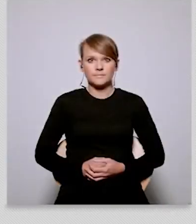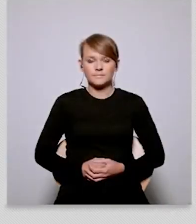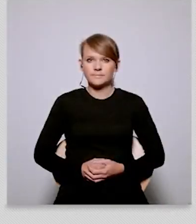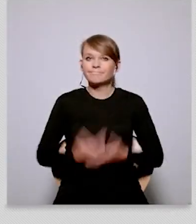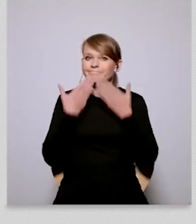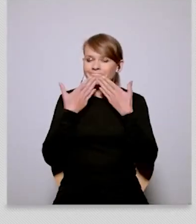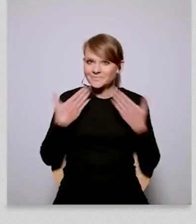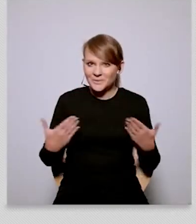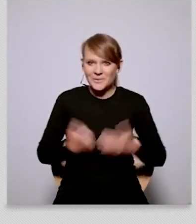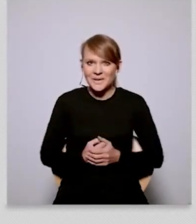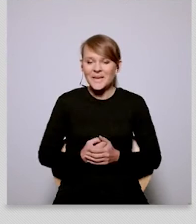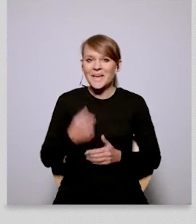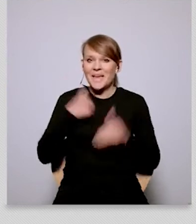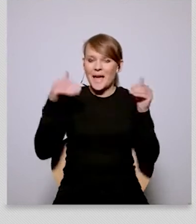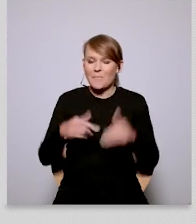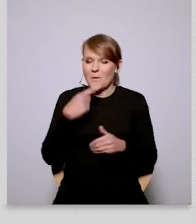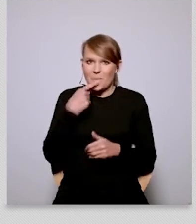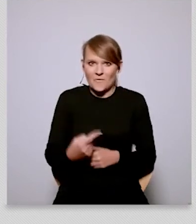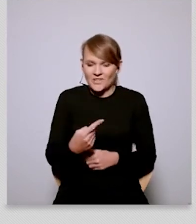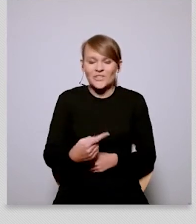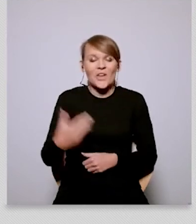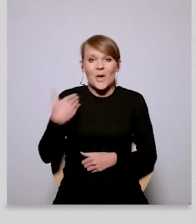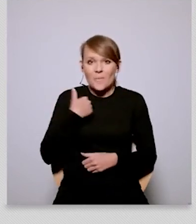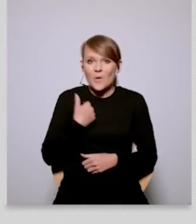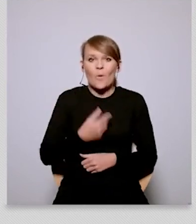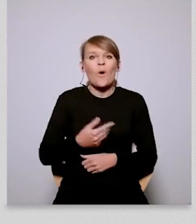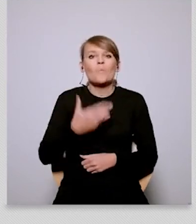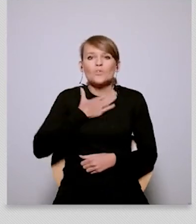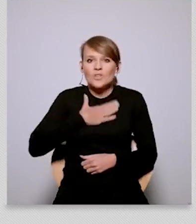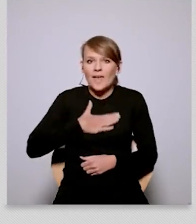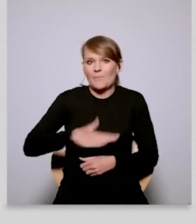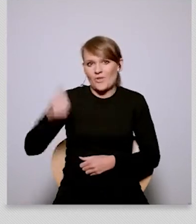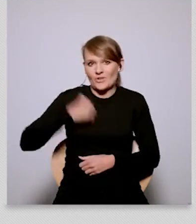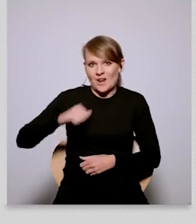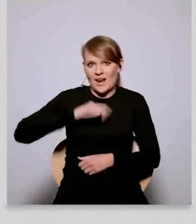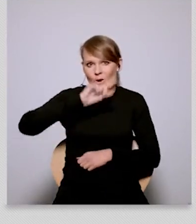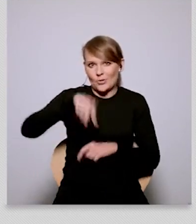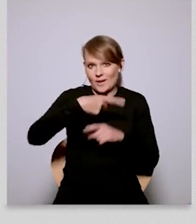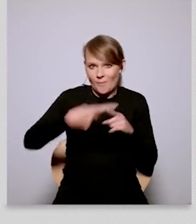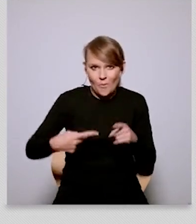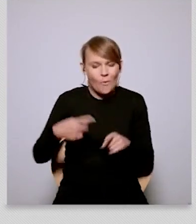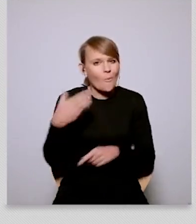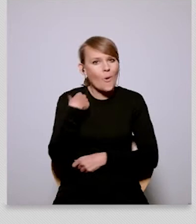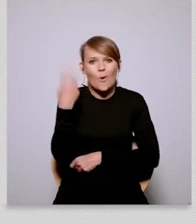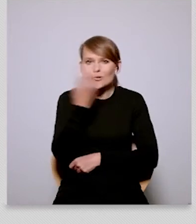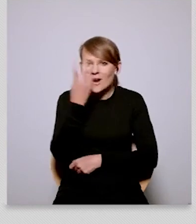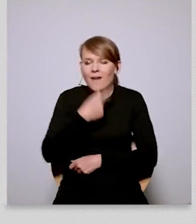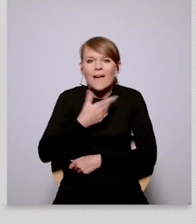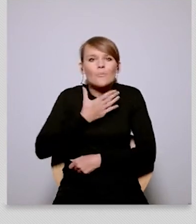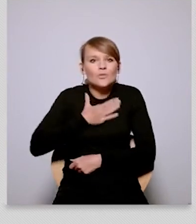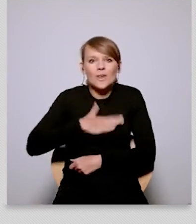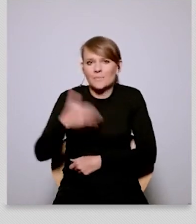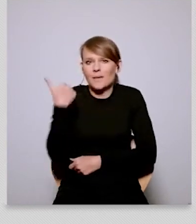półtorej godziny także to naprawdę było ciekawe wysłuchając z przyjemnością wszystkich